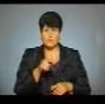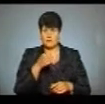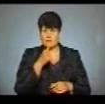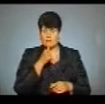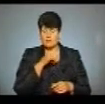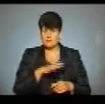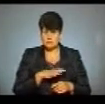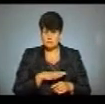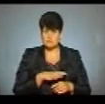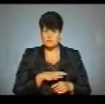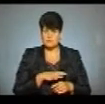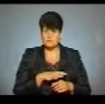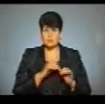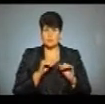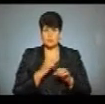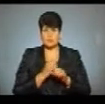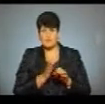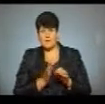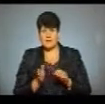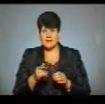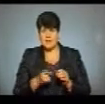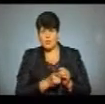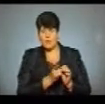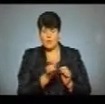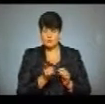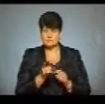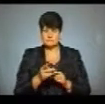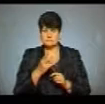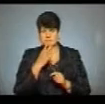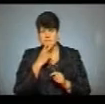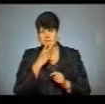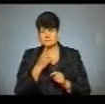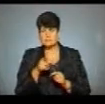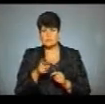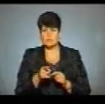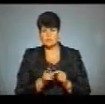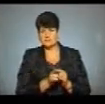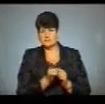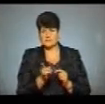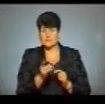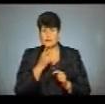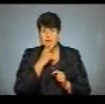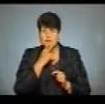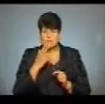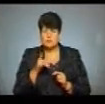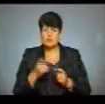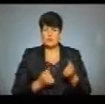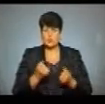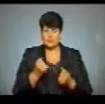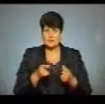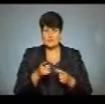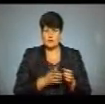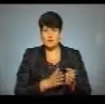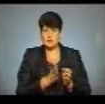випробовував і здійснював маневр обгону, не пересвідчився в безпечності цього маневру. Він не помітив, що автомобіль, який він